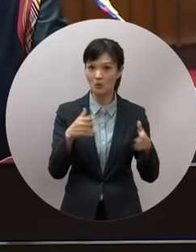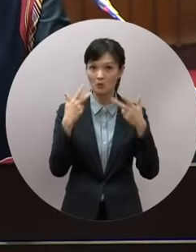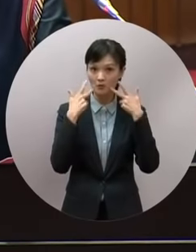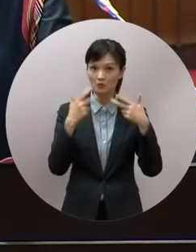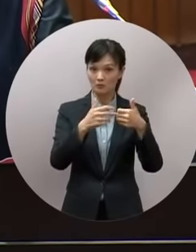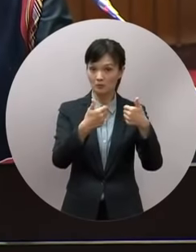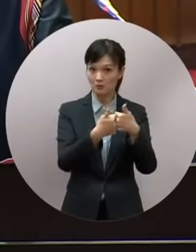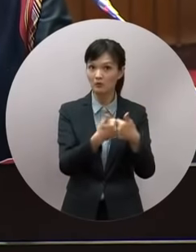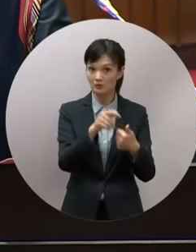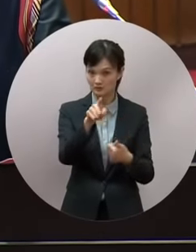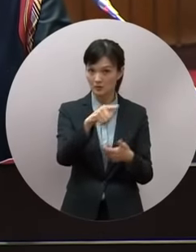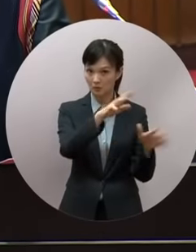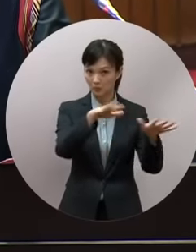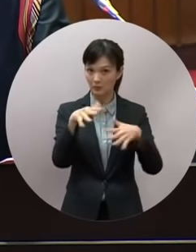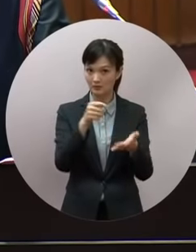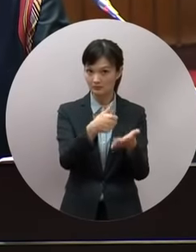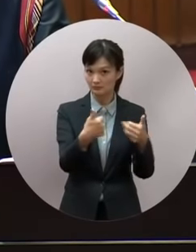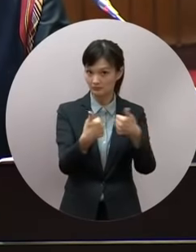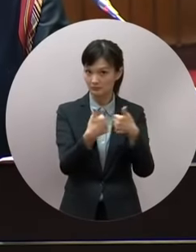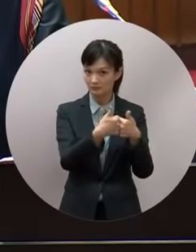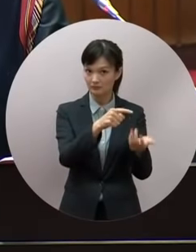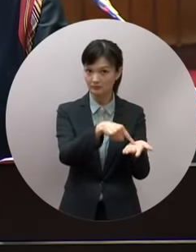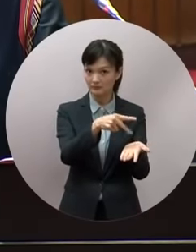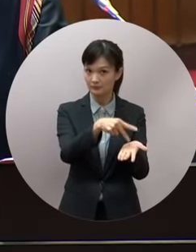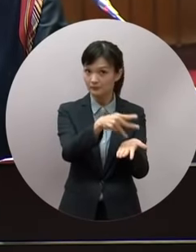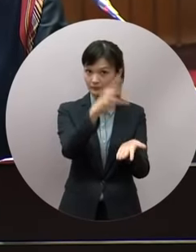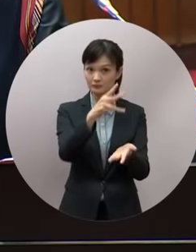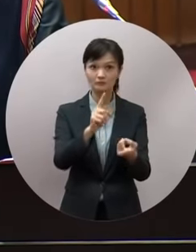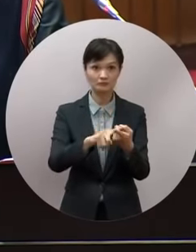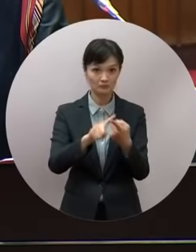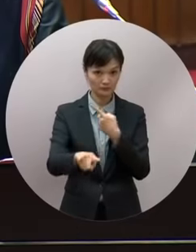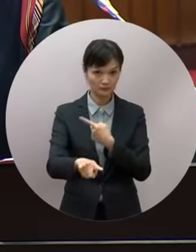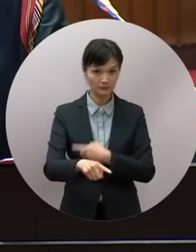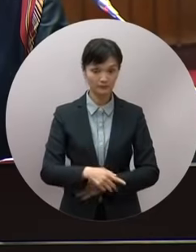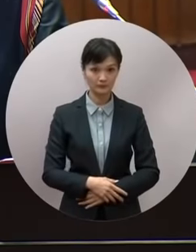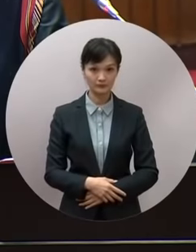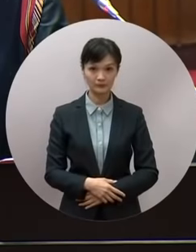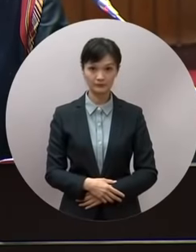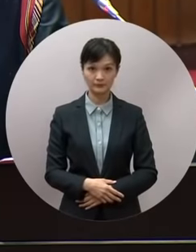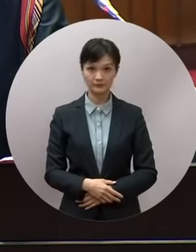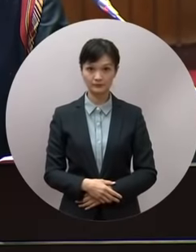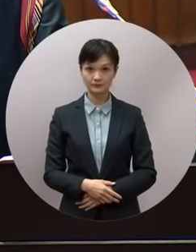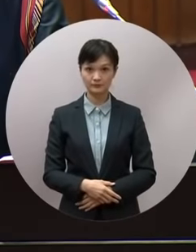议，潘部长还有一将主委，没有错吧？